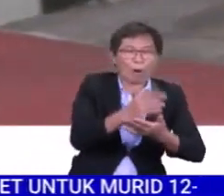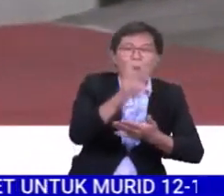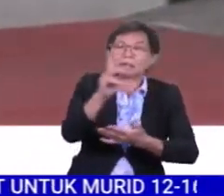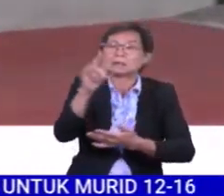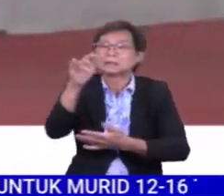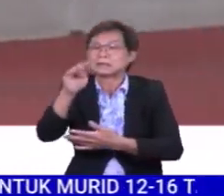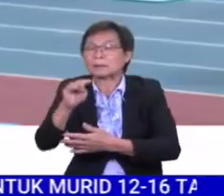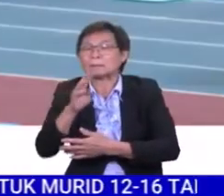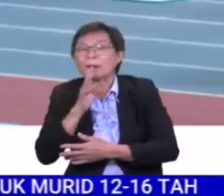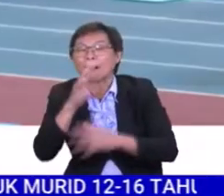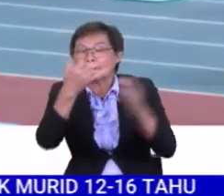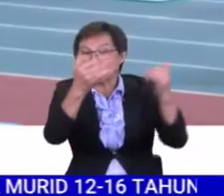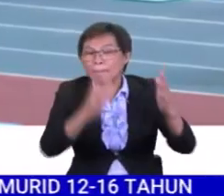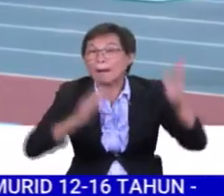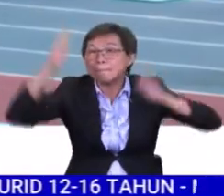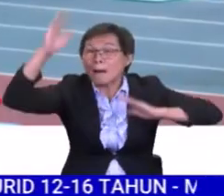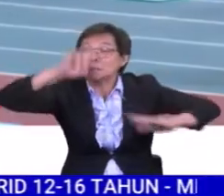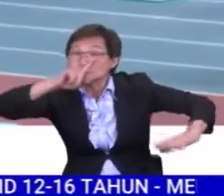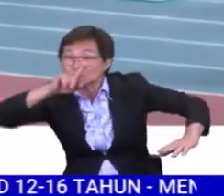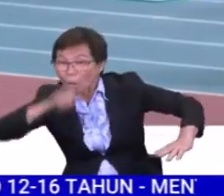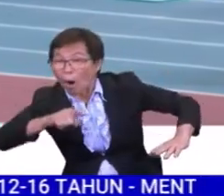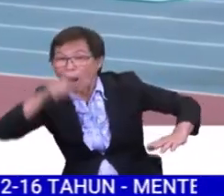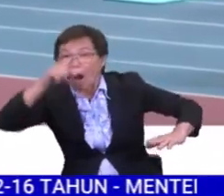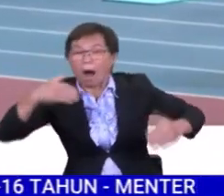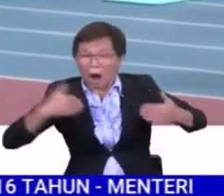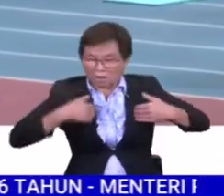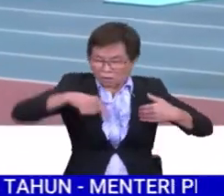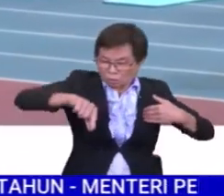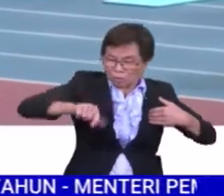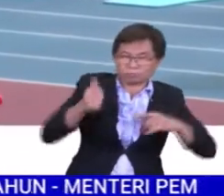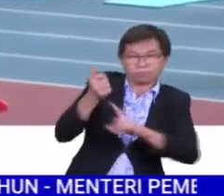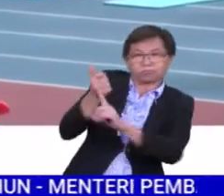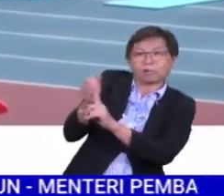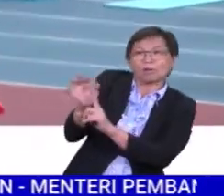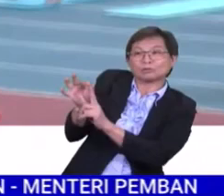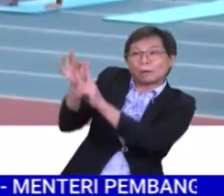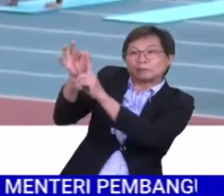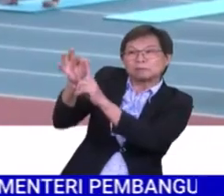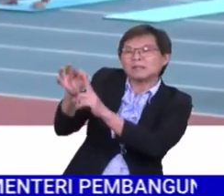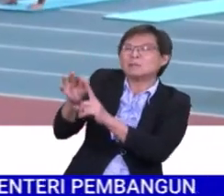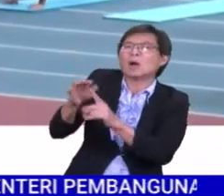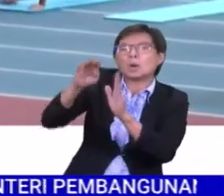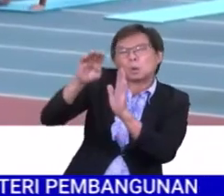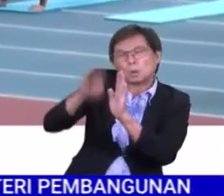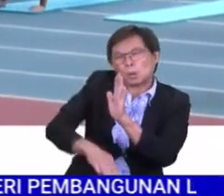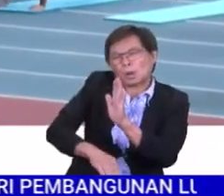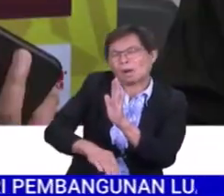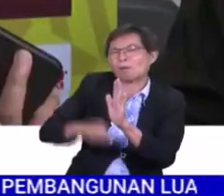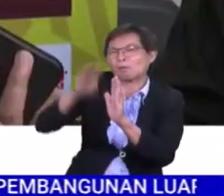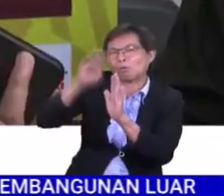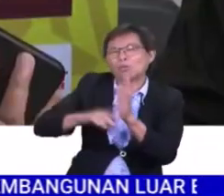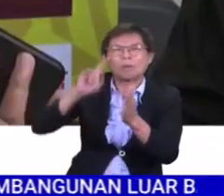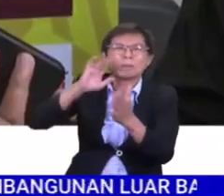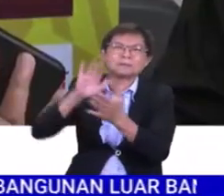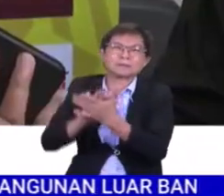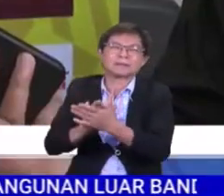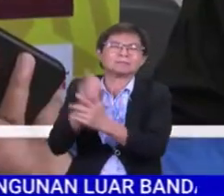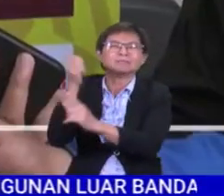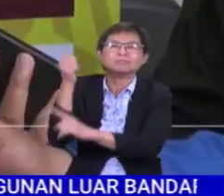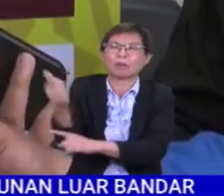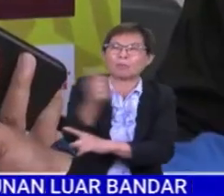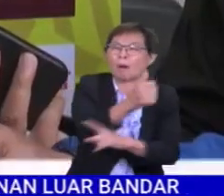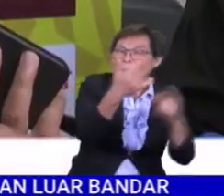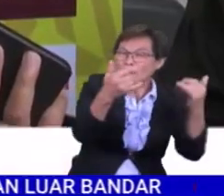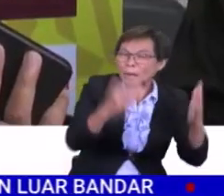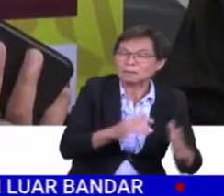Pan-gun yang menyifatkan pemain negara sebenarnya memiliki kualiti tersendiri namun kurang keyakinan diri. Bukan kita ni tak